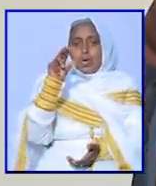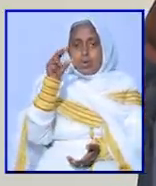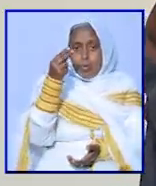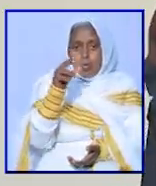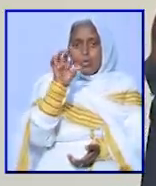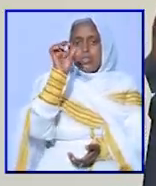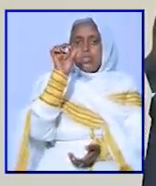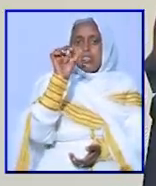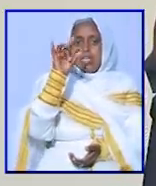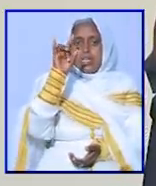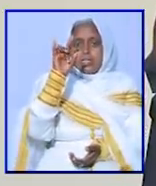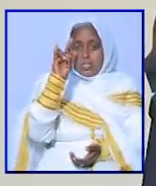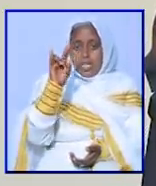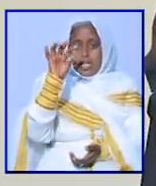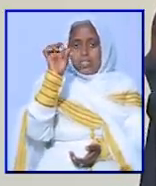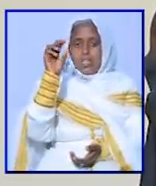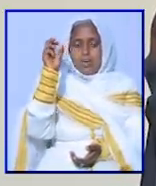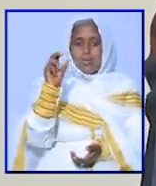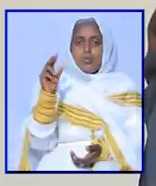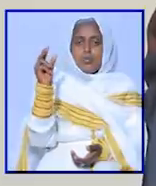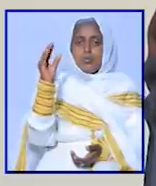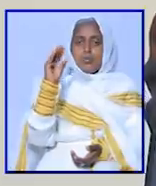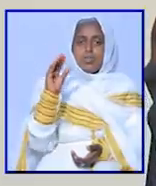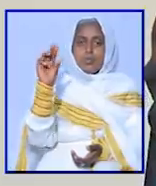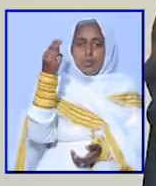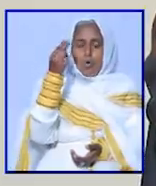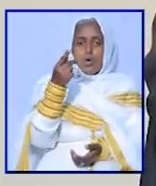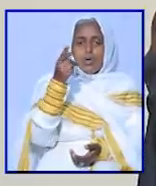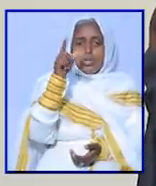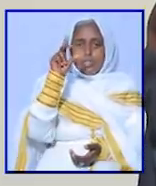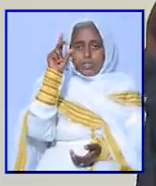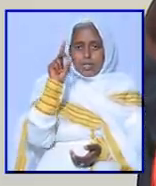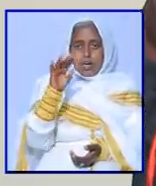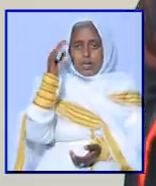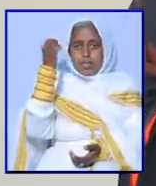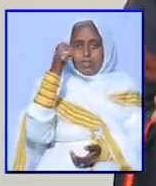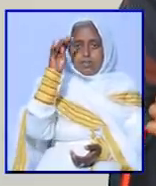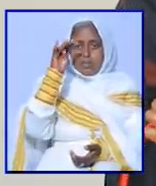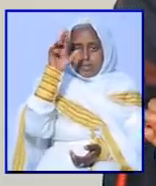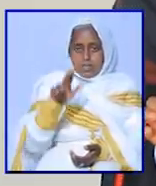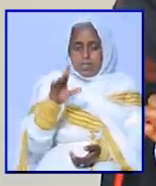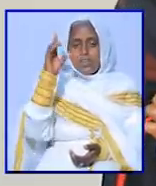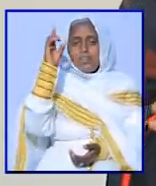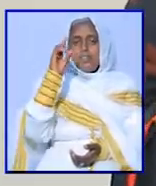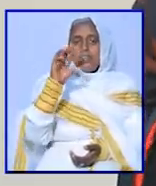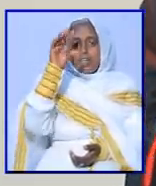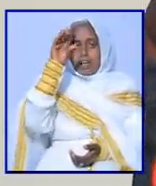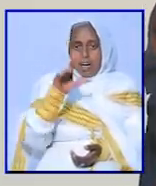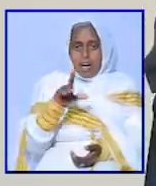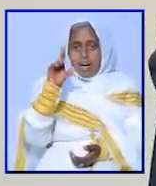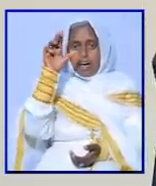ወቦ ዘተውቦ ያይምር ፍካሬ ዘነገረ ሁሉ በሐውርት